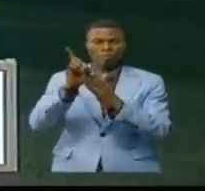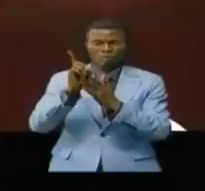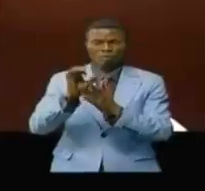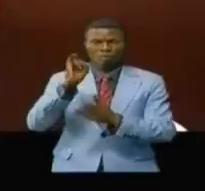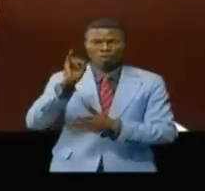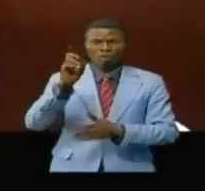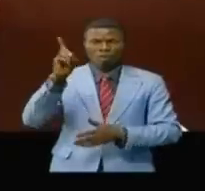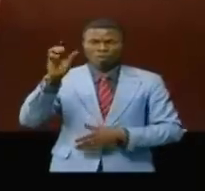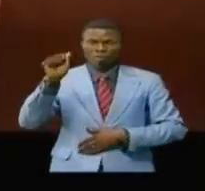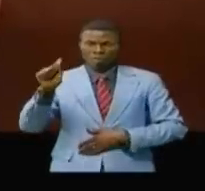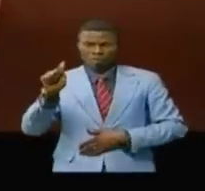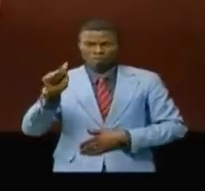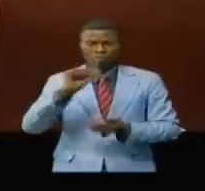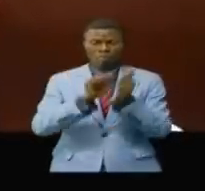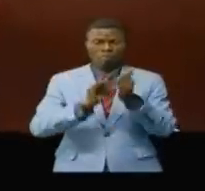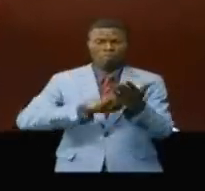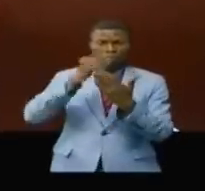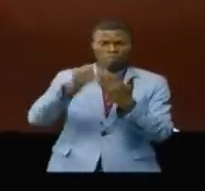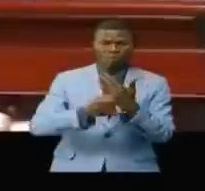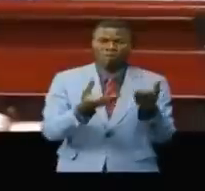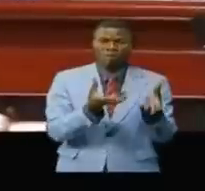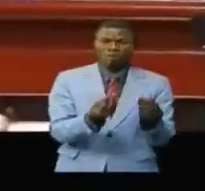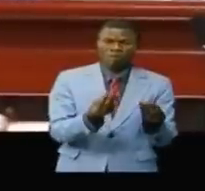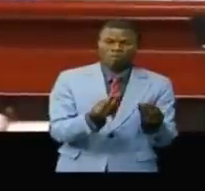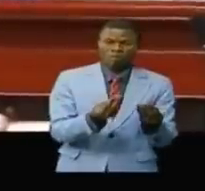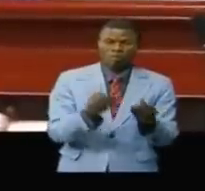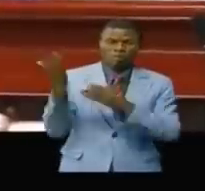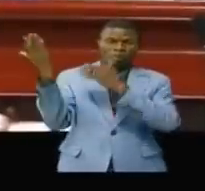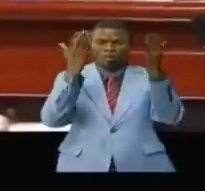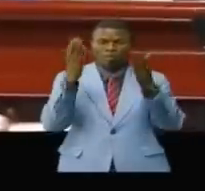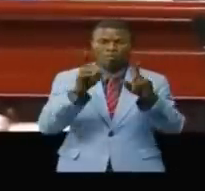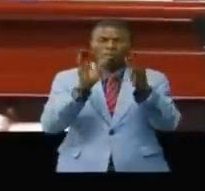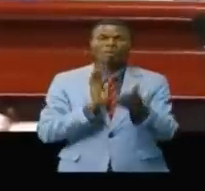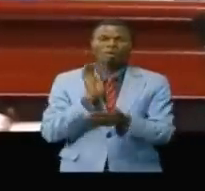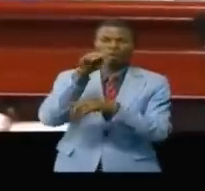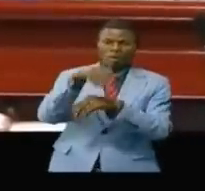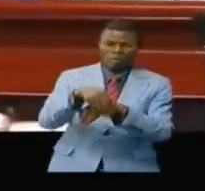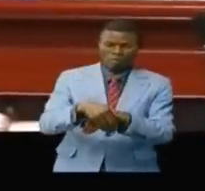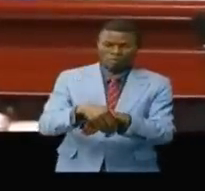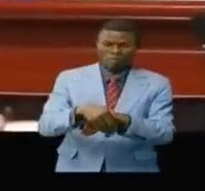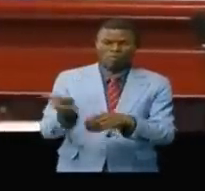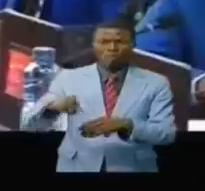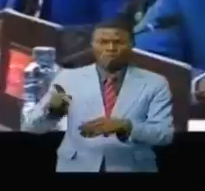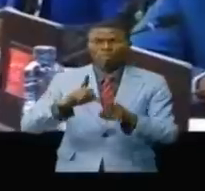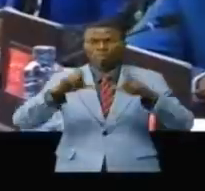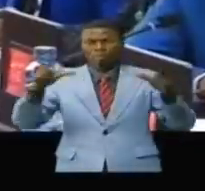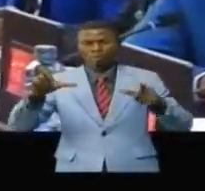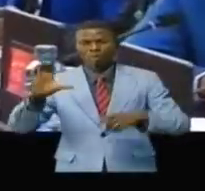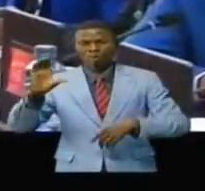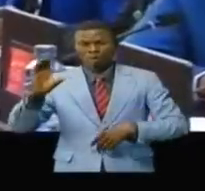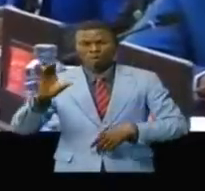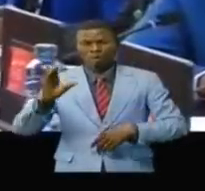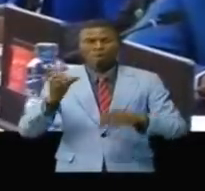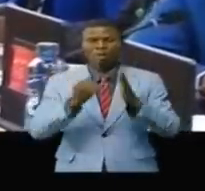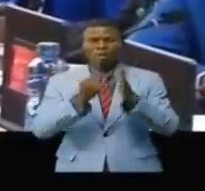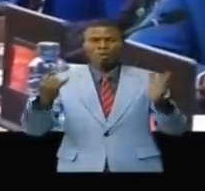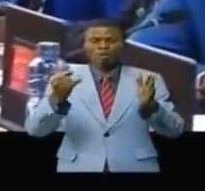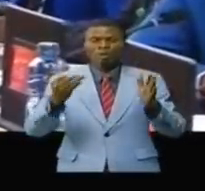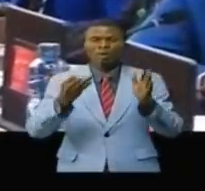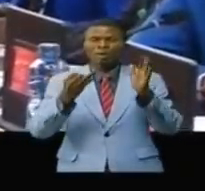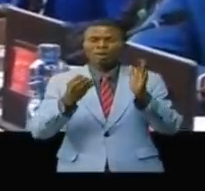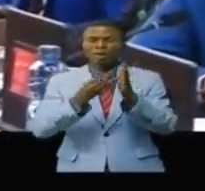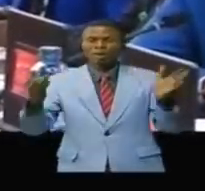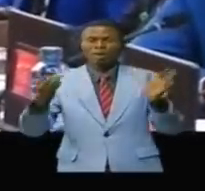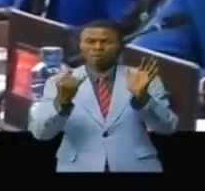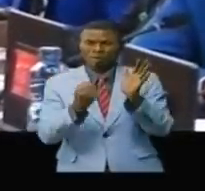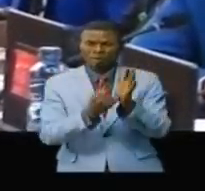IDA au titre du projet de facilitation du commerce et intégration dans la région de Grand Lac pour un montant de 76 millions de